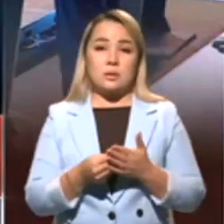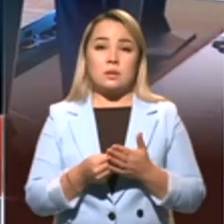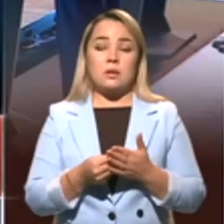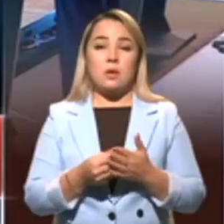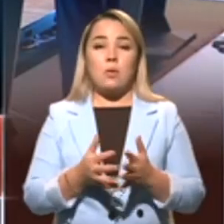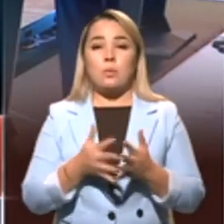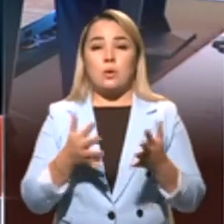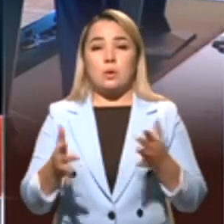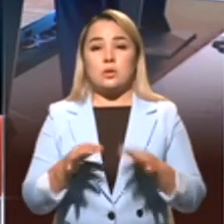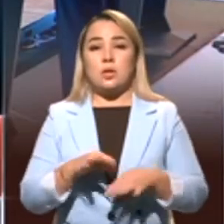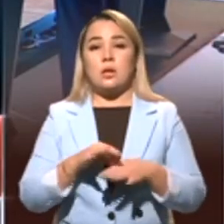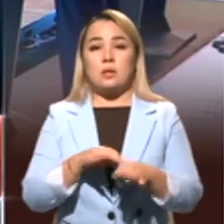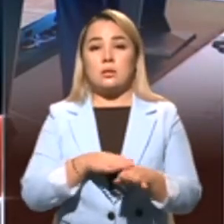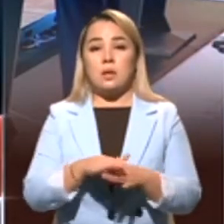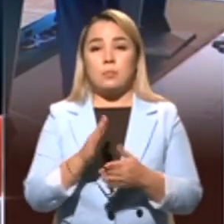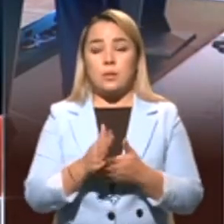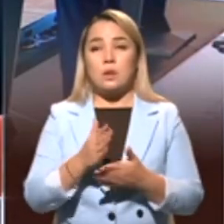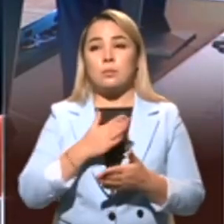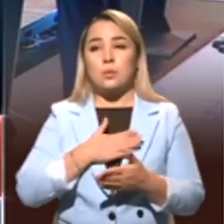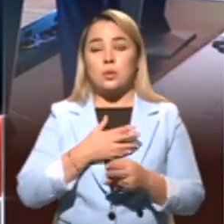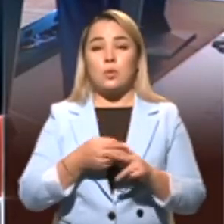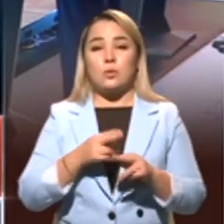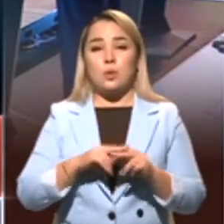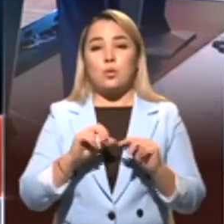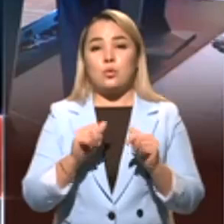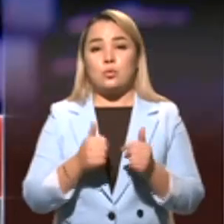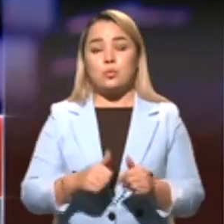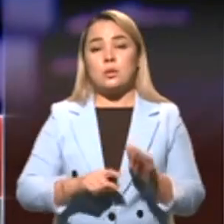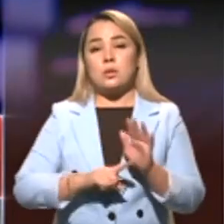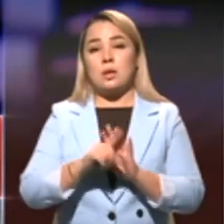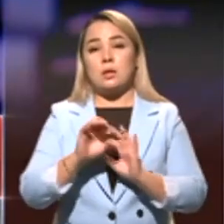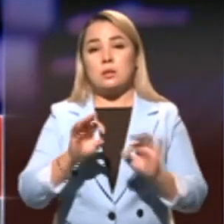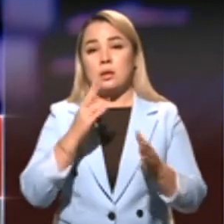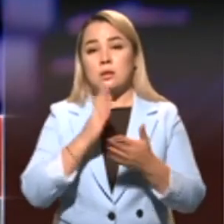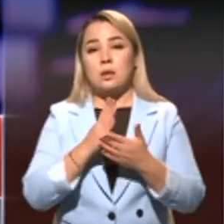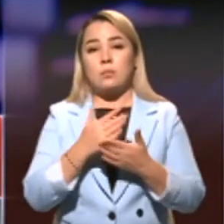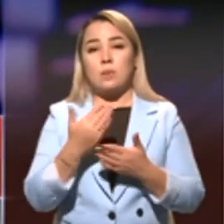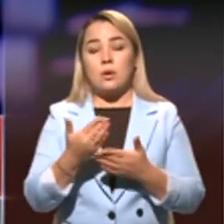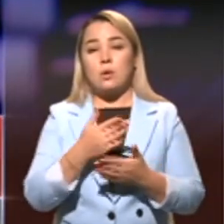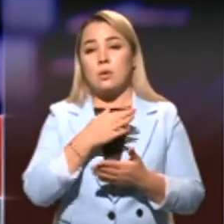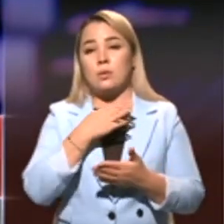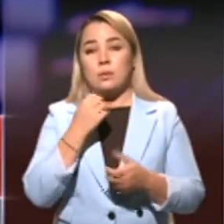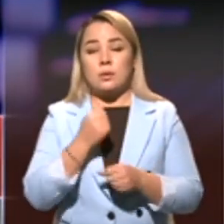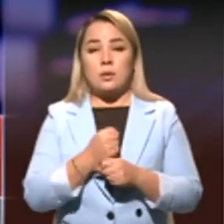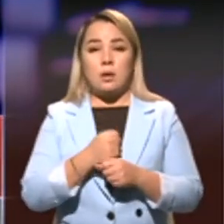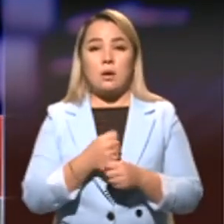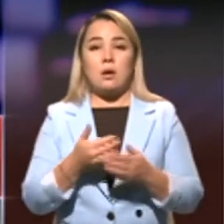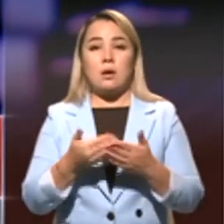өзінің ауқымды шара. Бұл біздің жаңағы осы ұйымдастыру басында мен айтып өттіңіздер ғой, қаншама